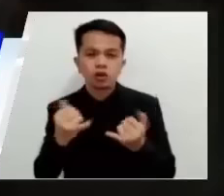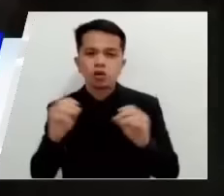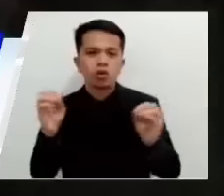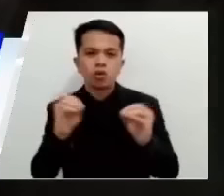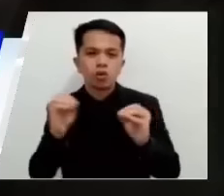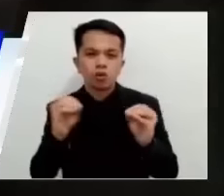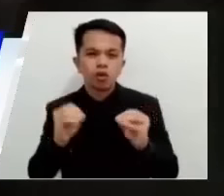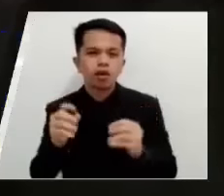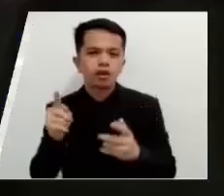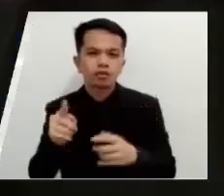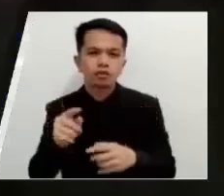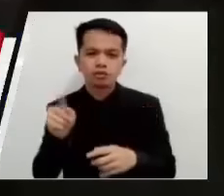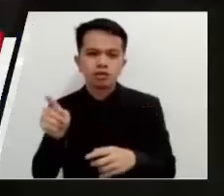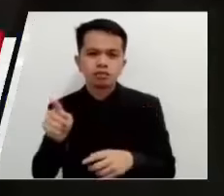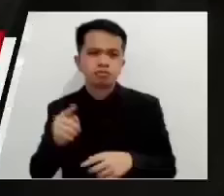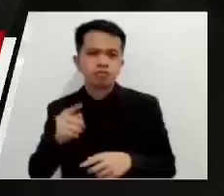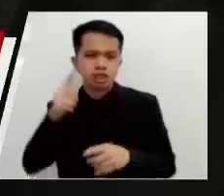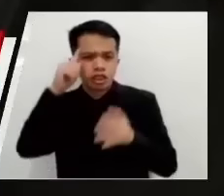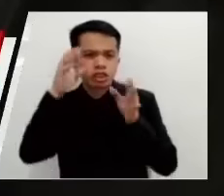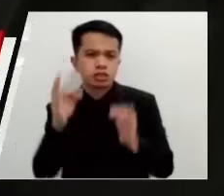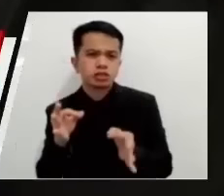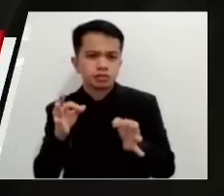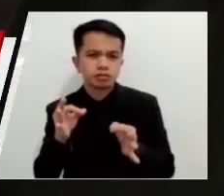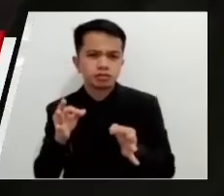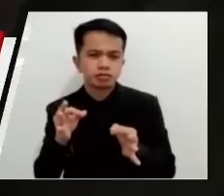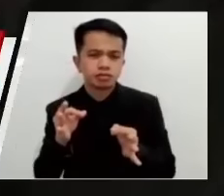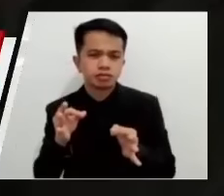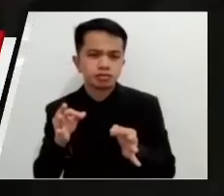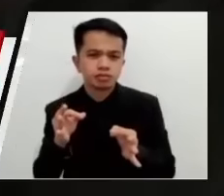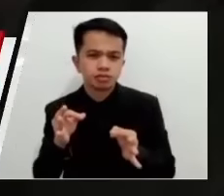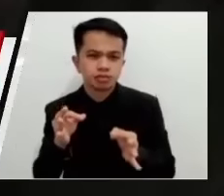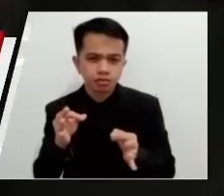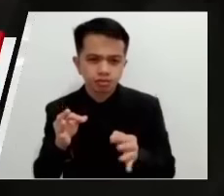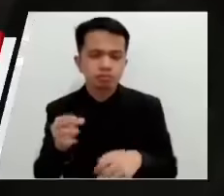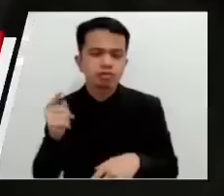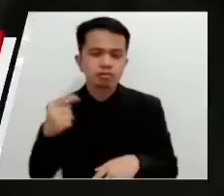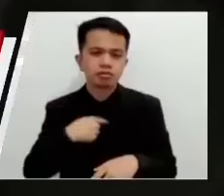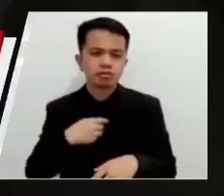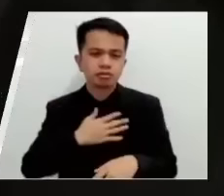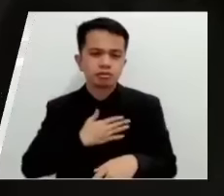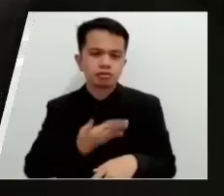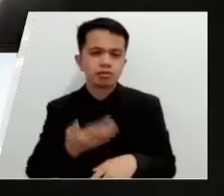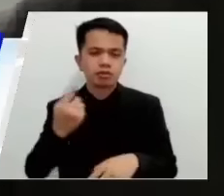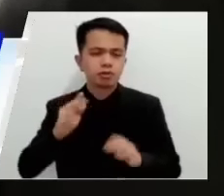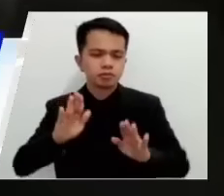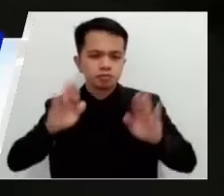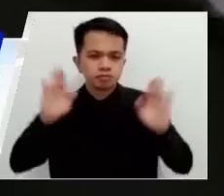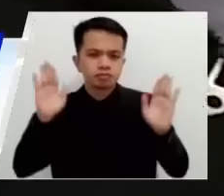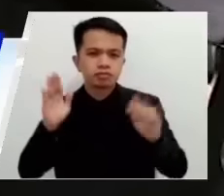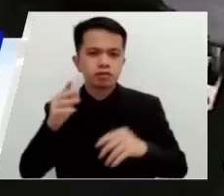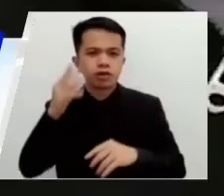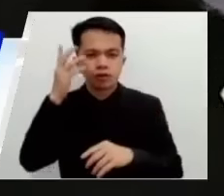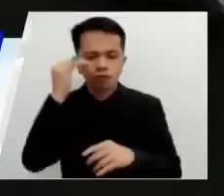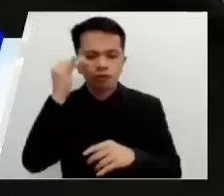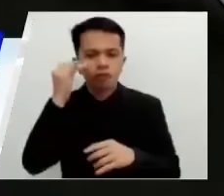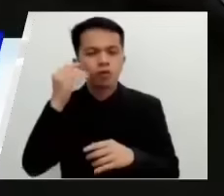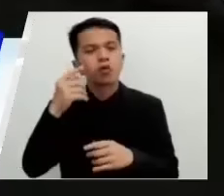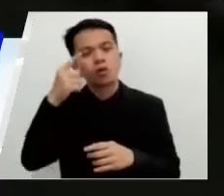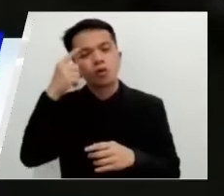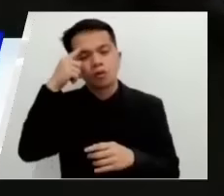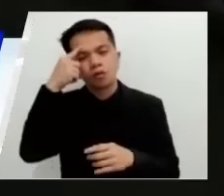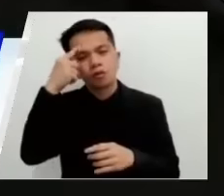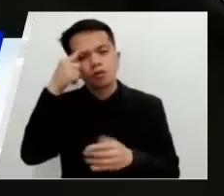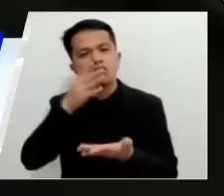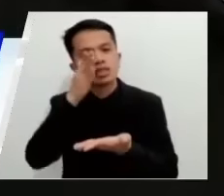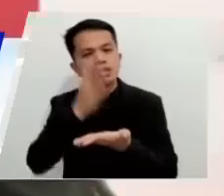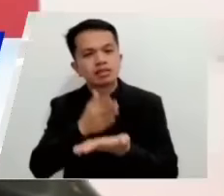He decided to make the ultimate sacrifice of surrendering para matapos na po yung sufferings ng